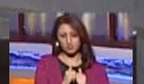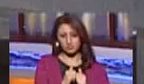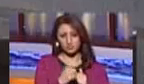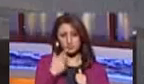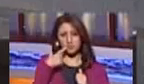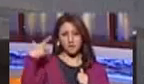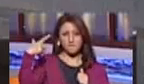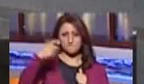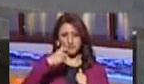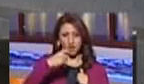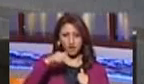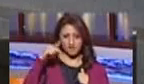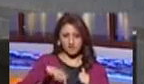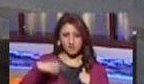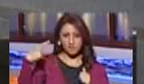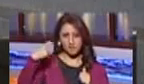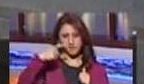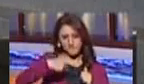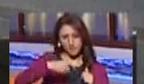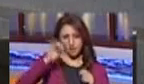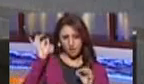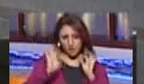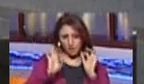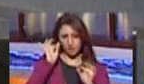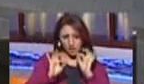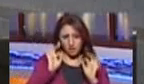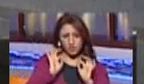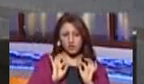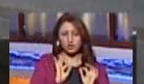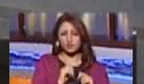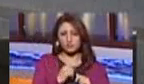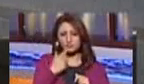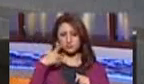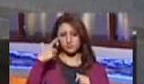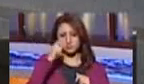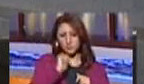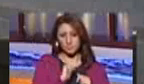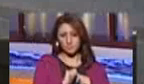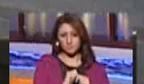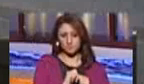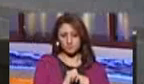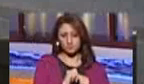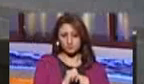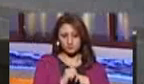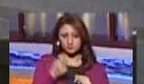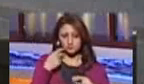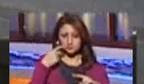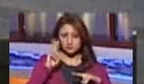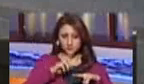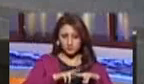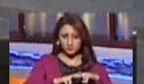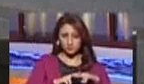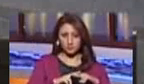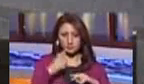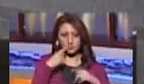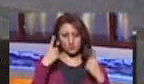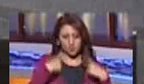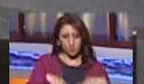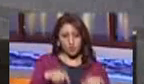خرطوش في اماكن مختلفه من جسمه بس هي مش الحقيقه الحمد لله انا مش واخده مناطق حيويه يعني مش مؤثره على الوظيفه بتاعت